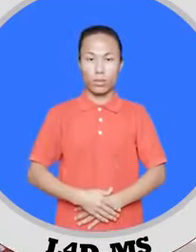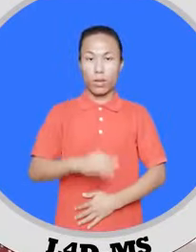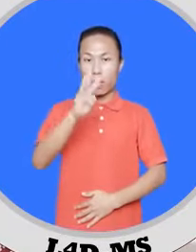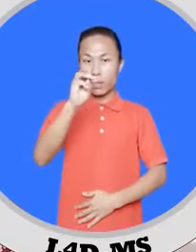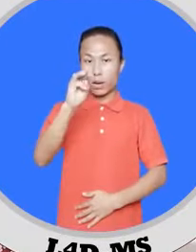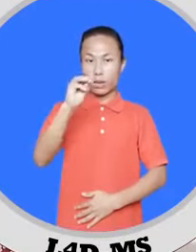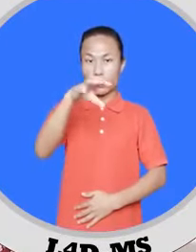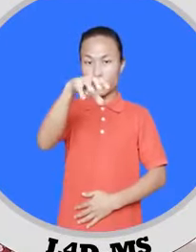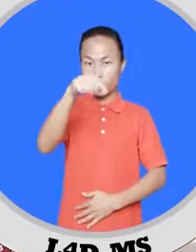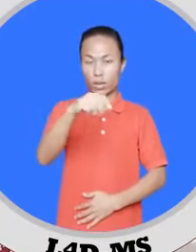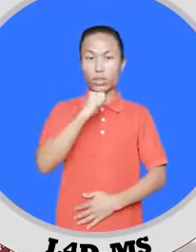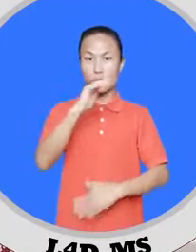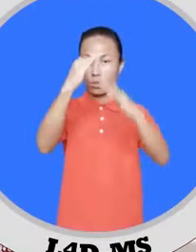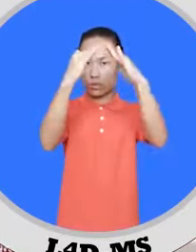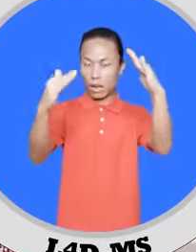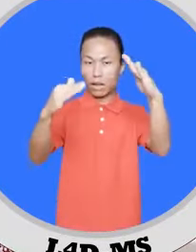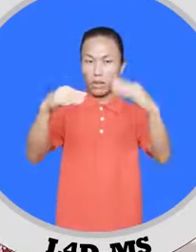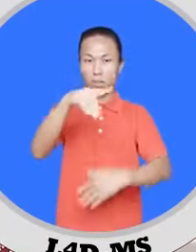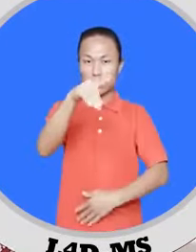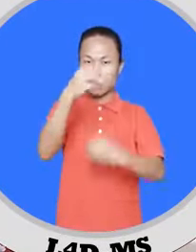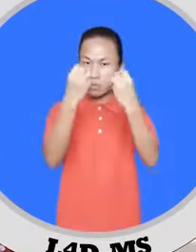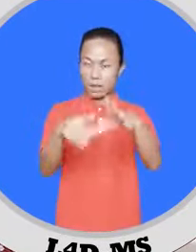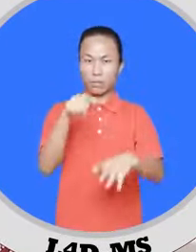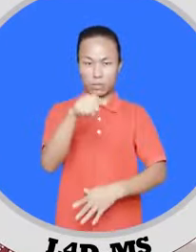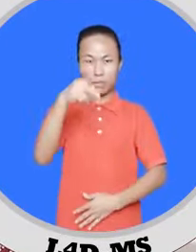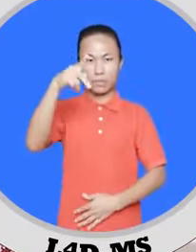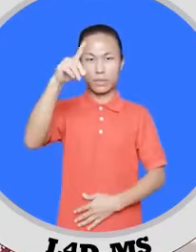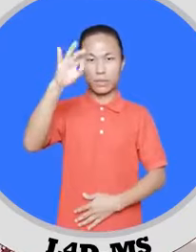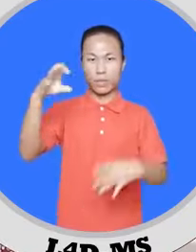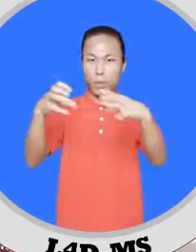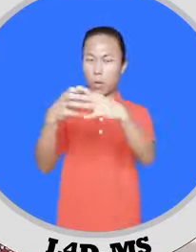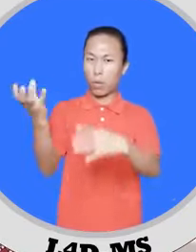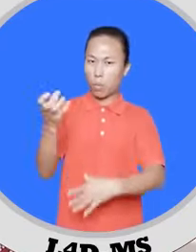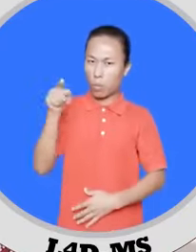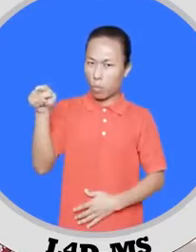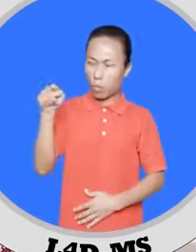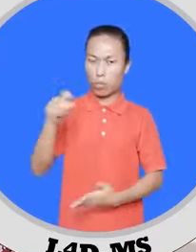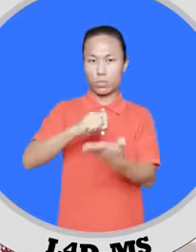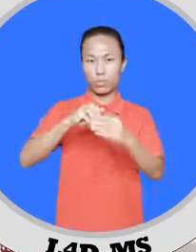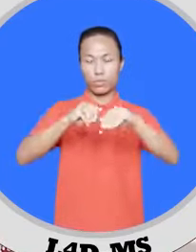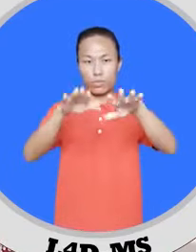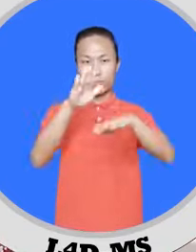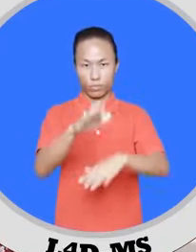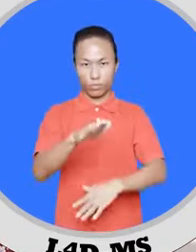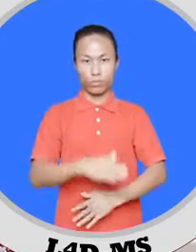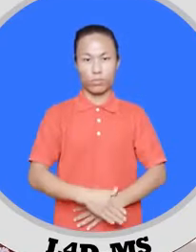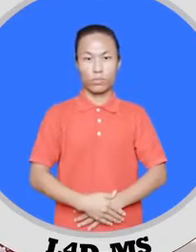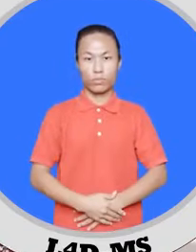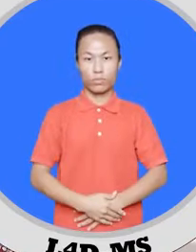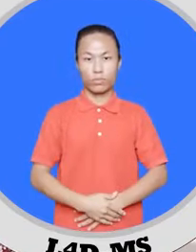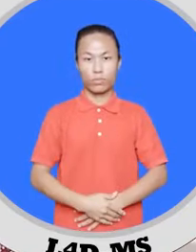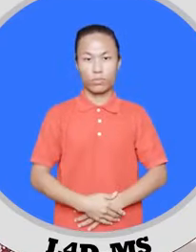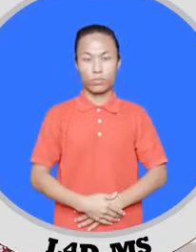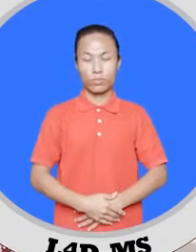လာပြန်ပါပြီစစ်ကောင်စီ Telegram Channel တစ်ခုဖြစ်တဲ့ People Media ကမန္တလေးမှာလူသက်ပြီးရွှေထဲတွေလူယူသွားတဲ့